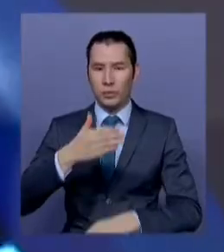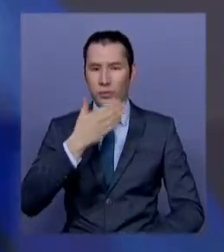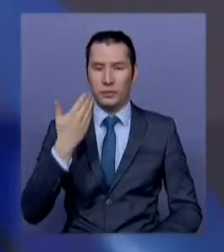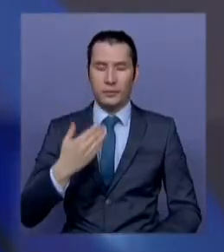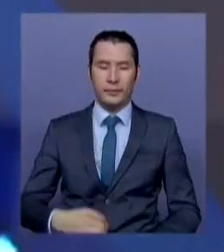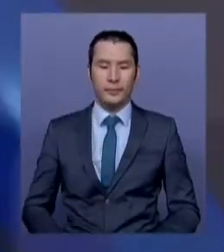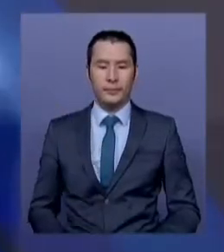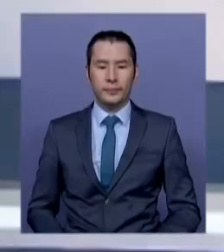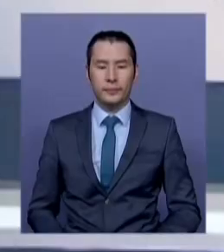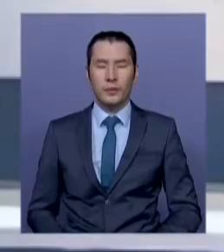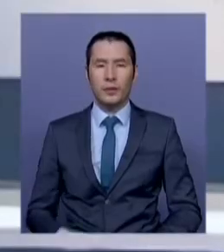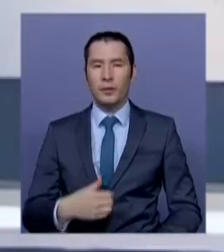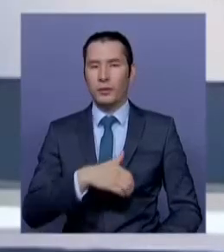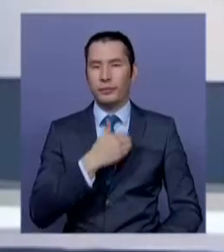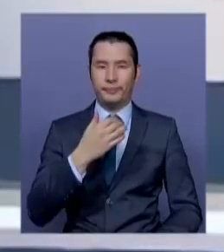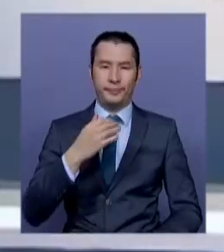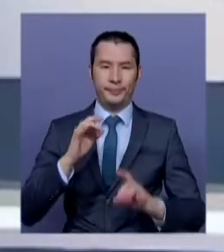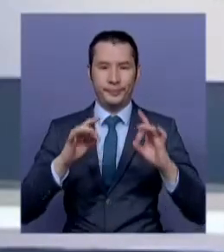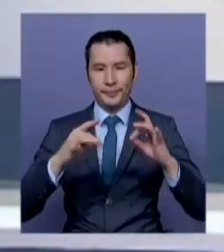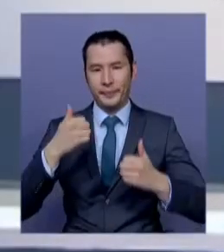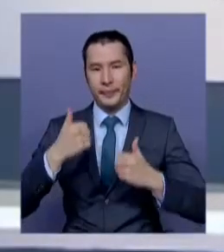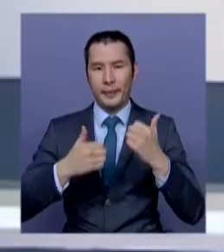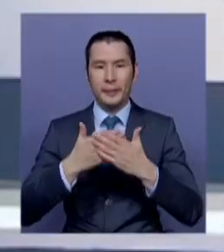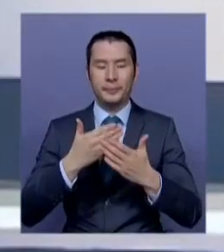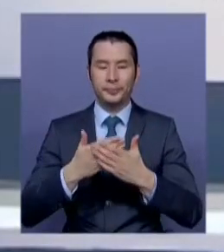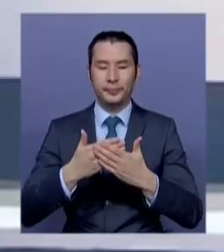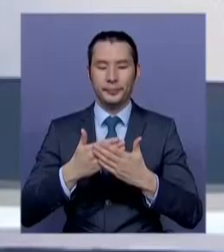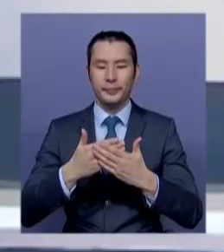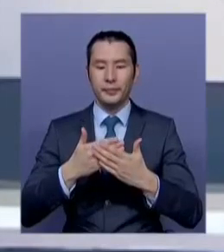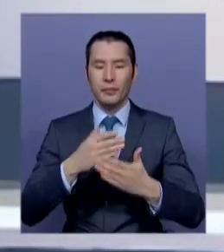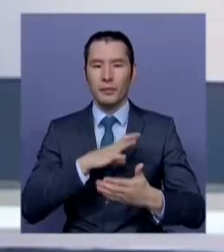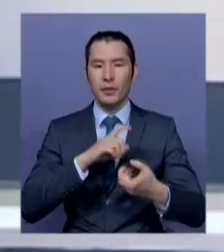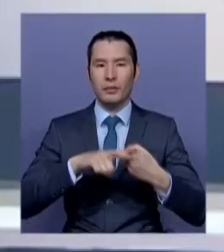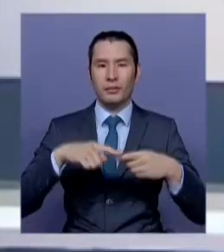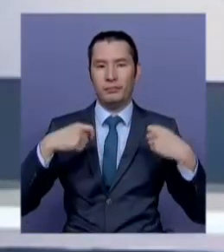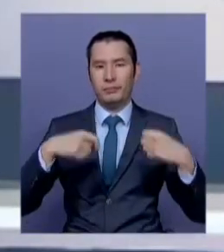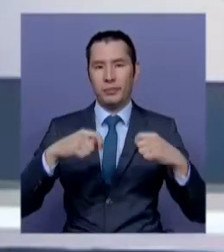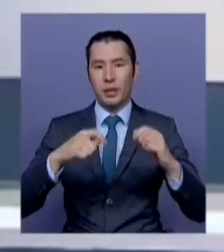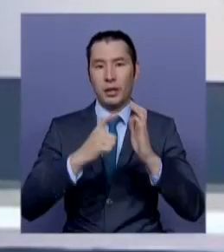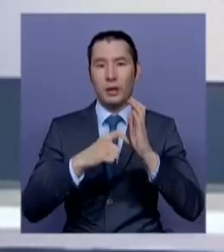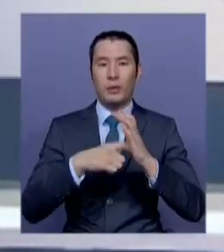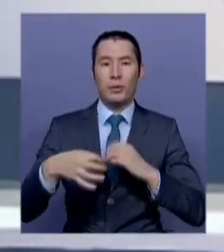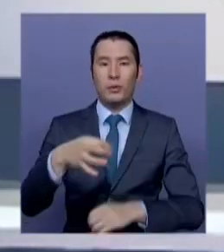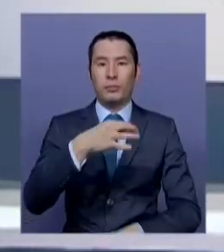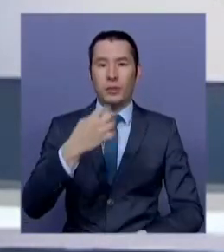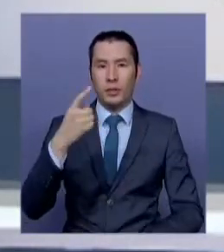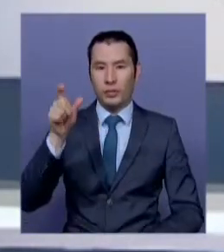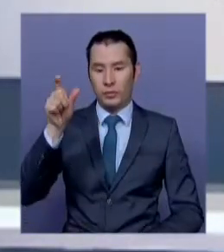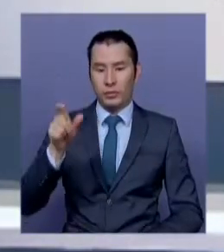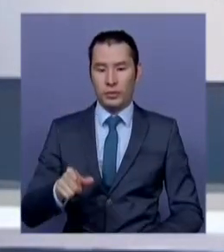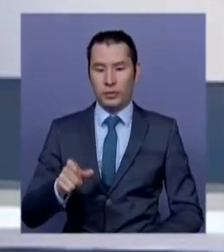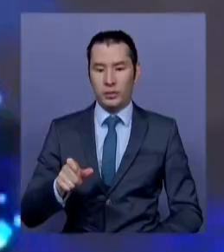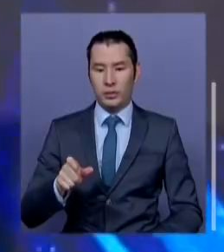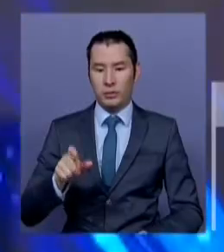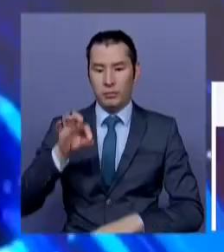Чтобы не быть голословной, хочу привести ряд примеров. Неморайлықтың салдарына қатысты мысал келтірейін. Қарағанды облысында бір адамы жұмында 29